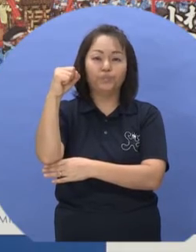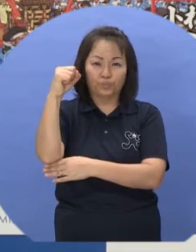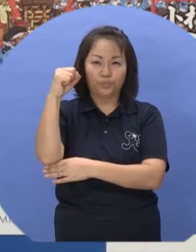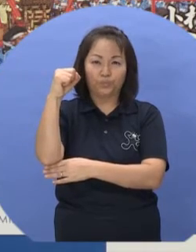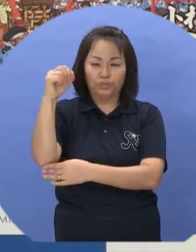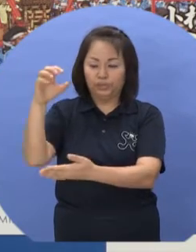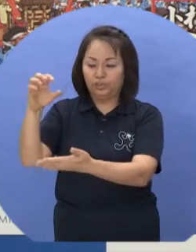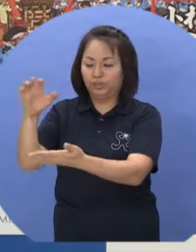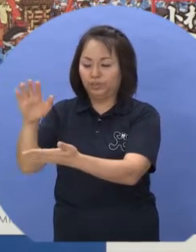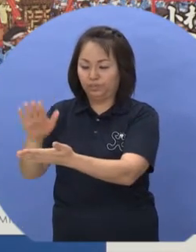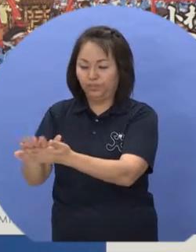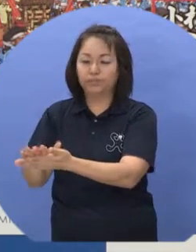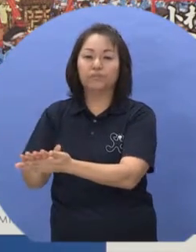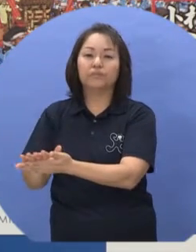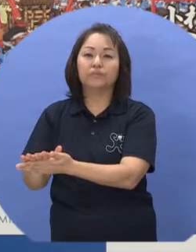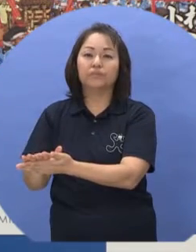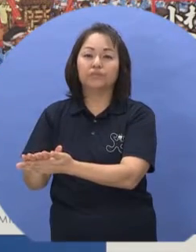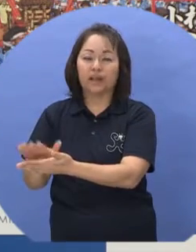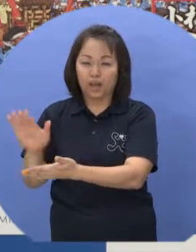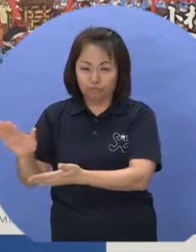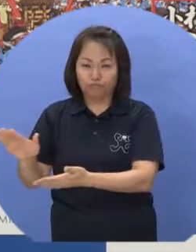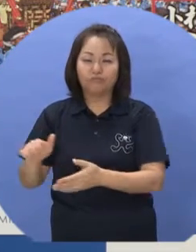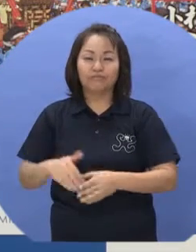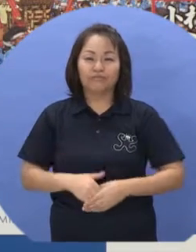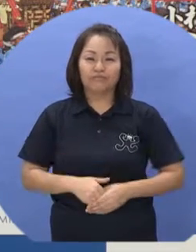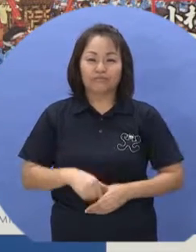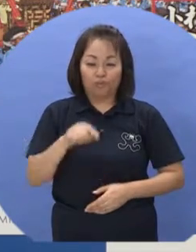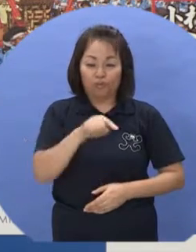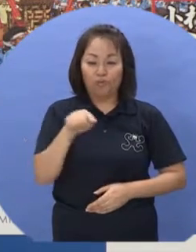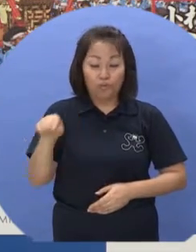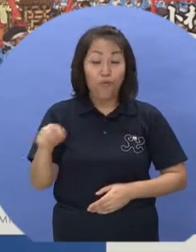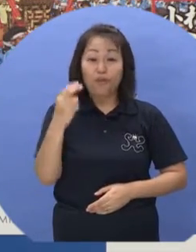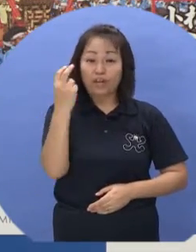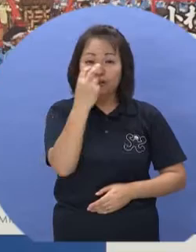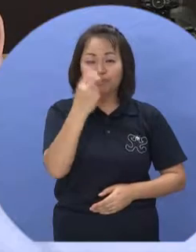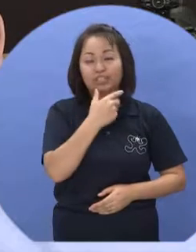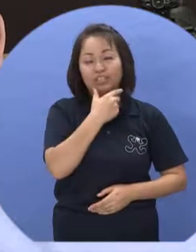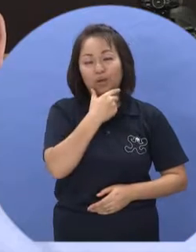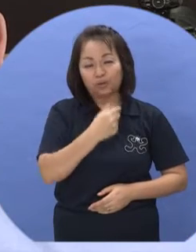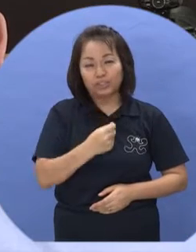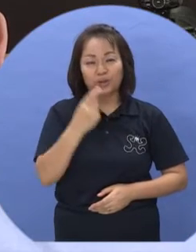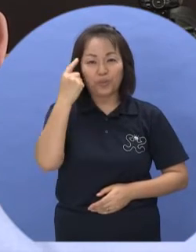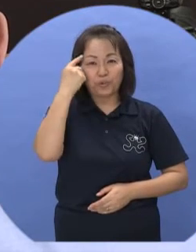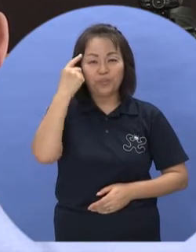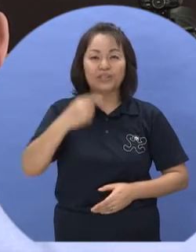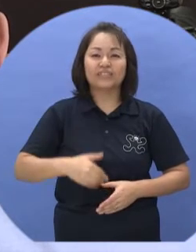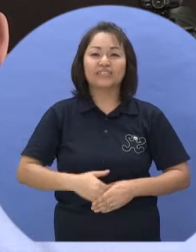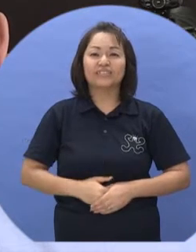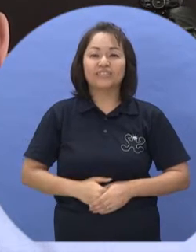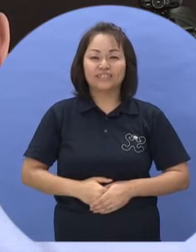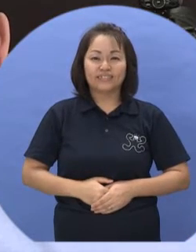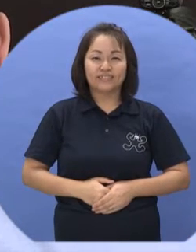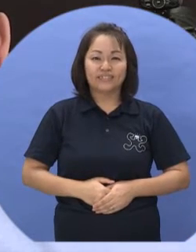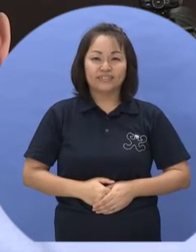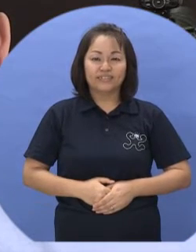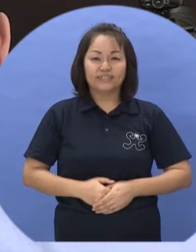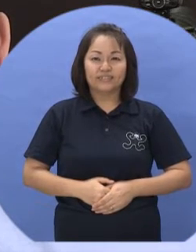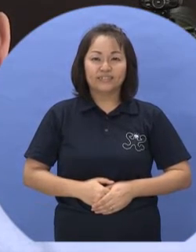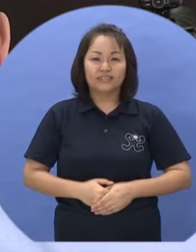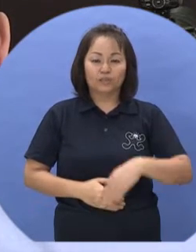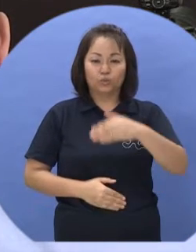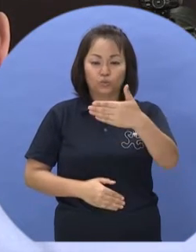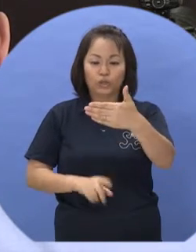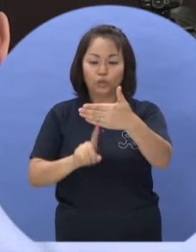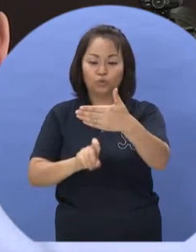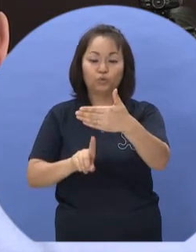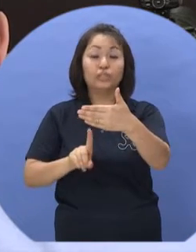させていただいているところでございますので、そちらの方もご確認いただければと思っております。なお9月11